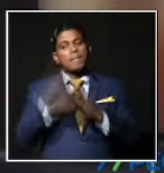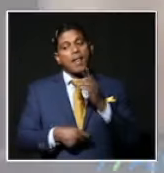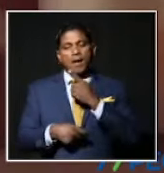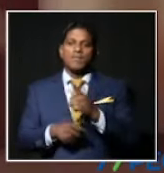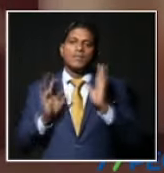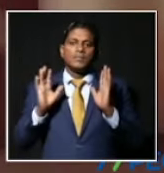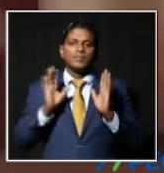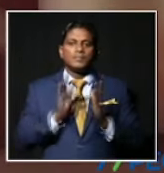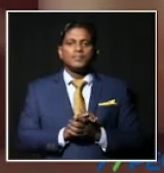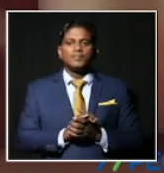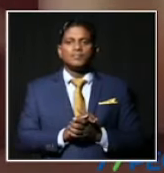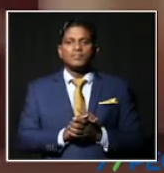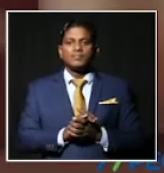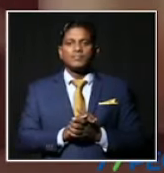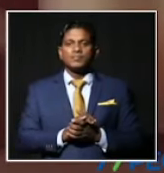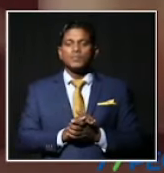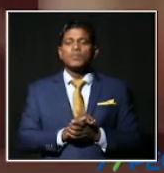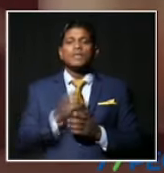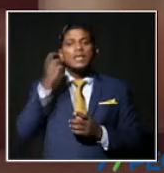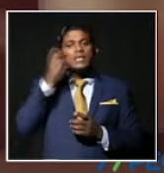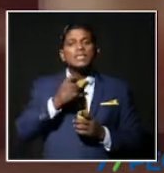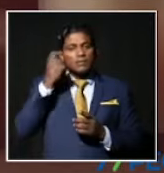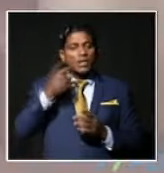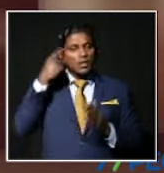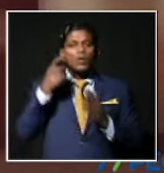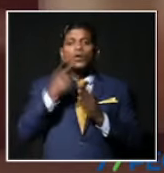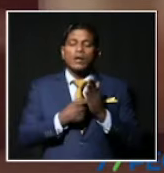වන්දදම් ත්‍රස්තවාදයේ වැළැක්වීම සඳහා නීතියක් නැති රටක් කියන්නේ